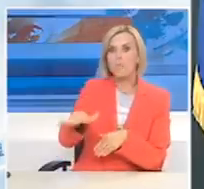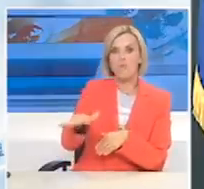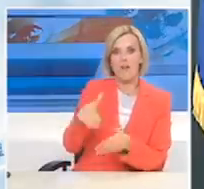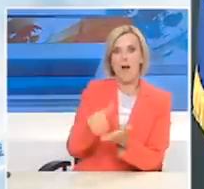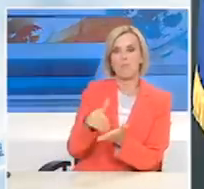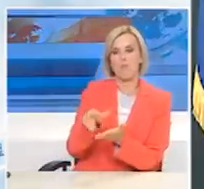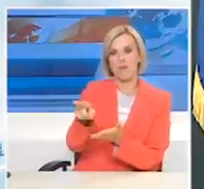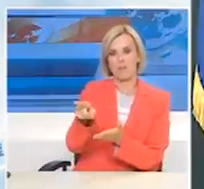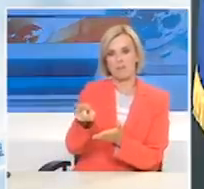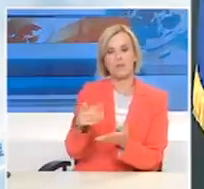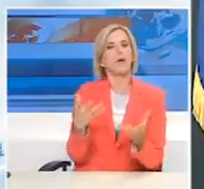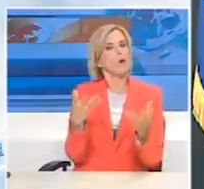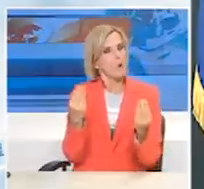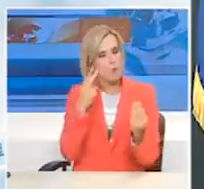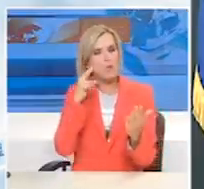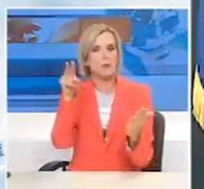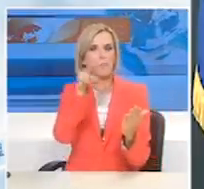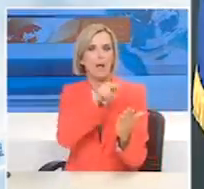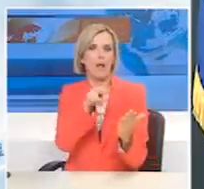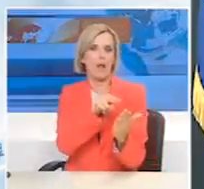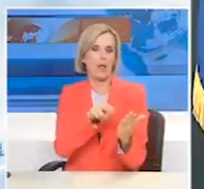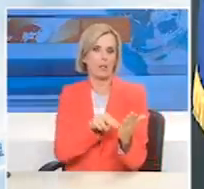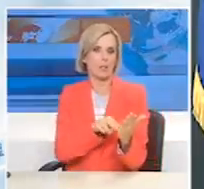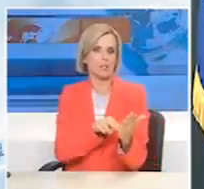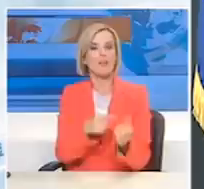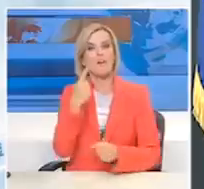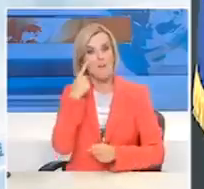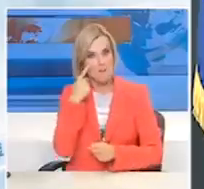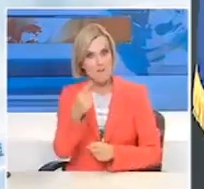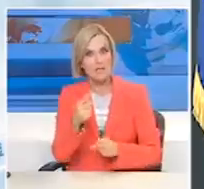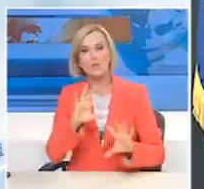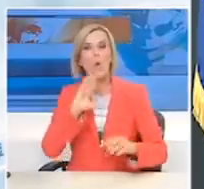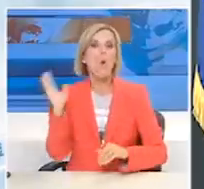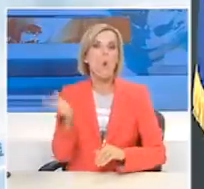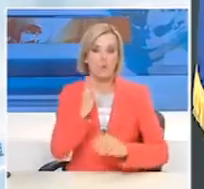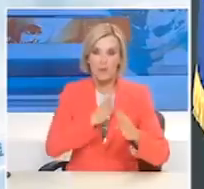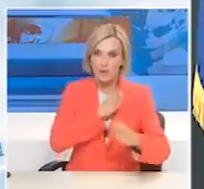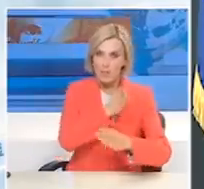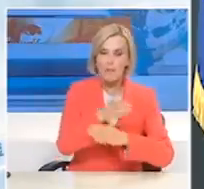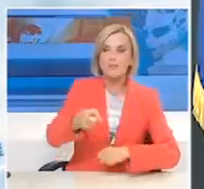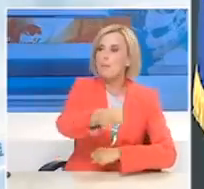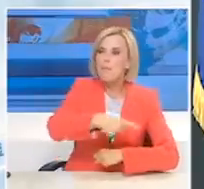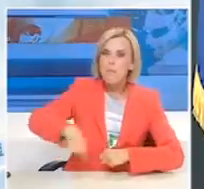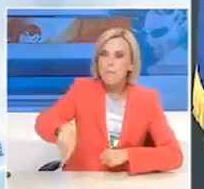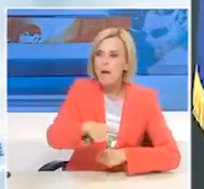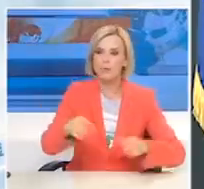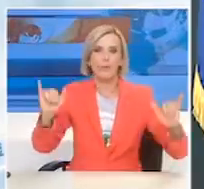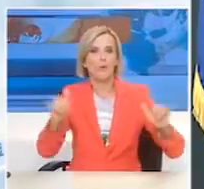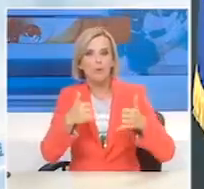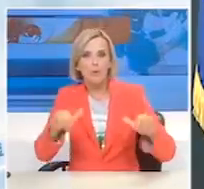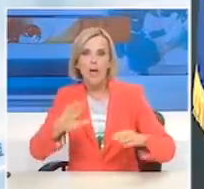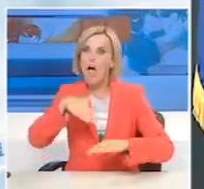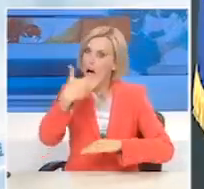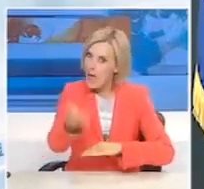Πολλές μελέτες και ελληνικές δείχνουν μια αυξημένη συχνότητα λοιμώξεων όταν επισκεφτόμαστε χώρους με υψηλό συγχρωτισμό, ακόμη και